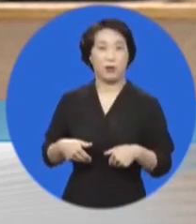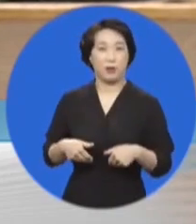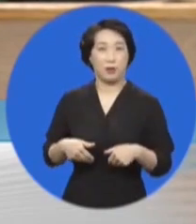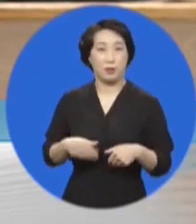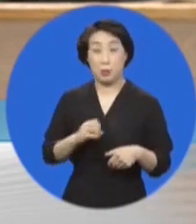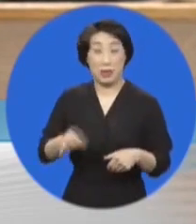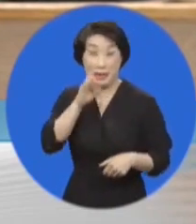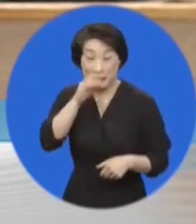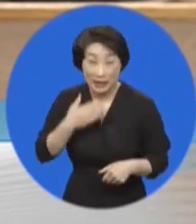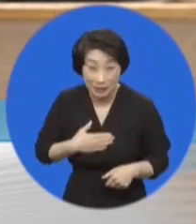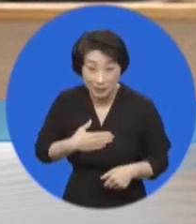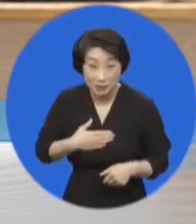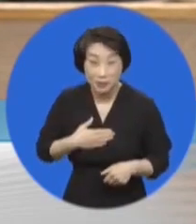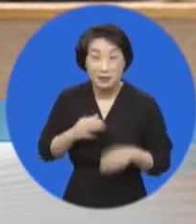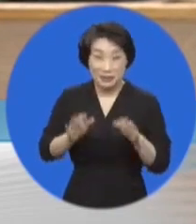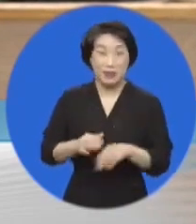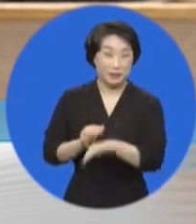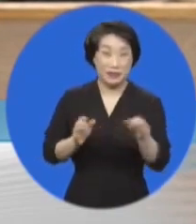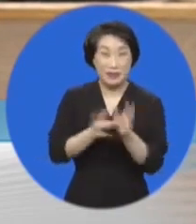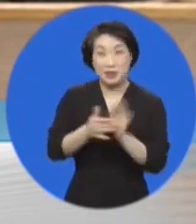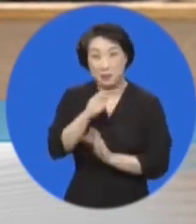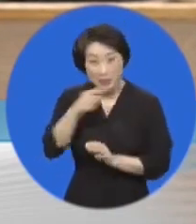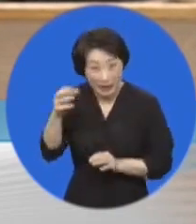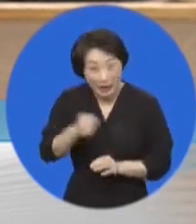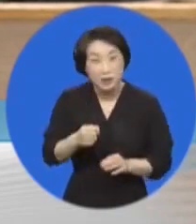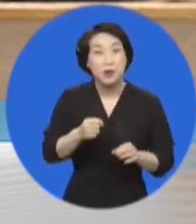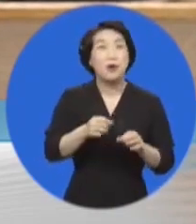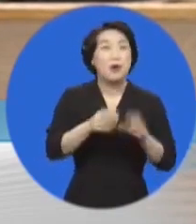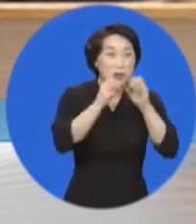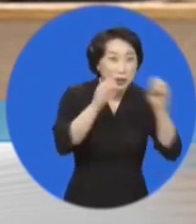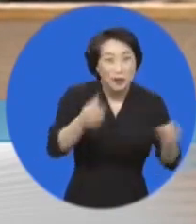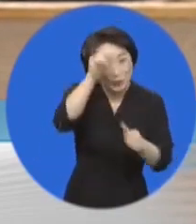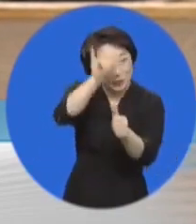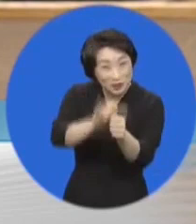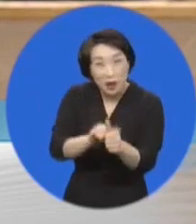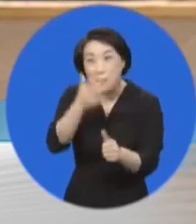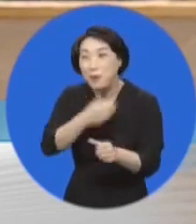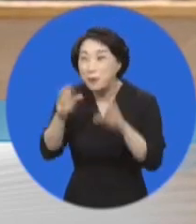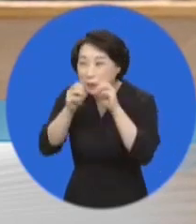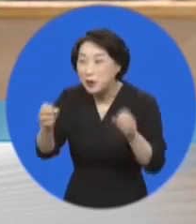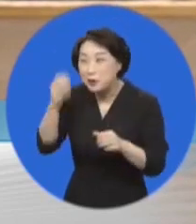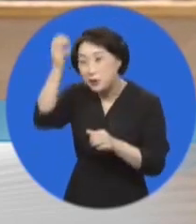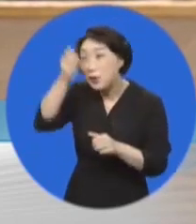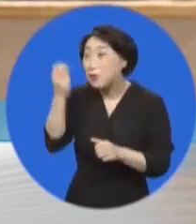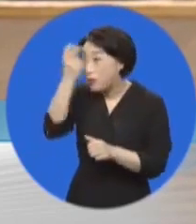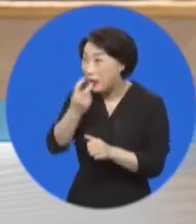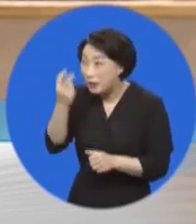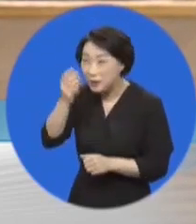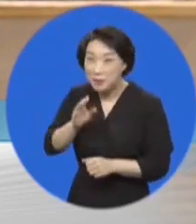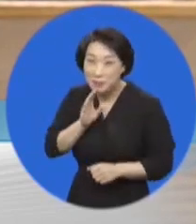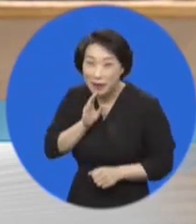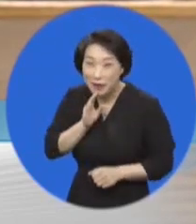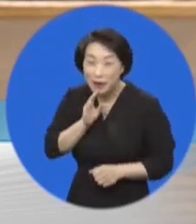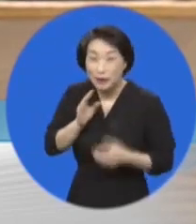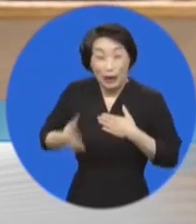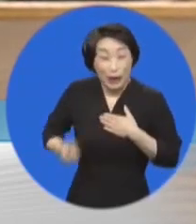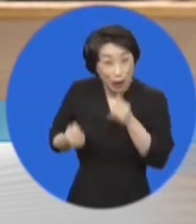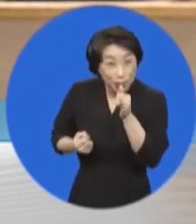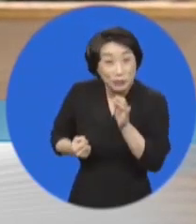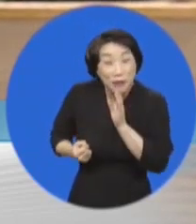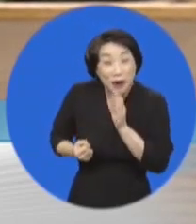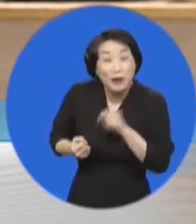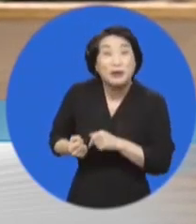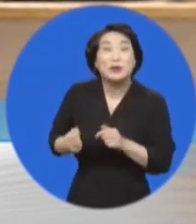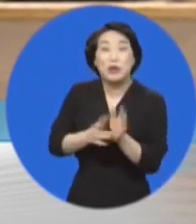그래서 들고 전도하고 충성하고 복음 전하고 영혼 관리하고 내가 들고 있는